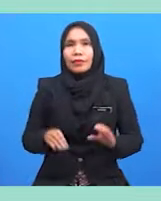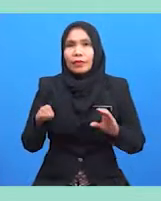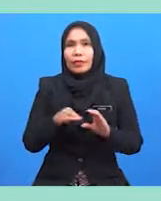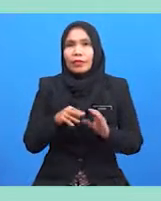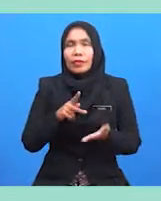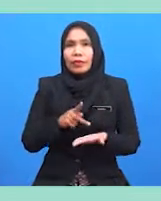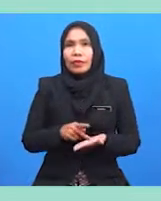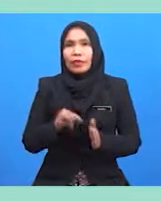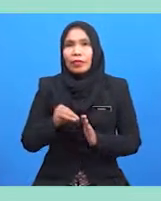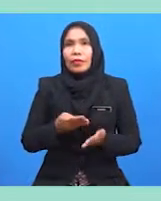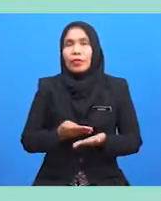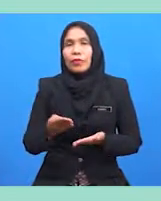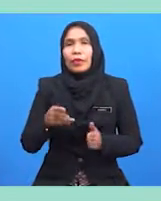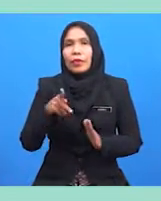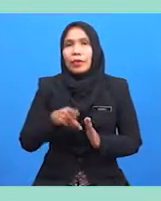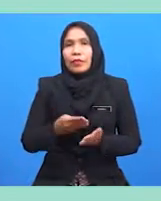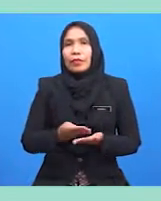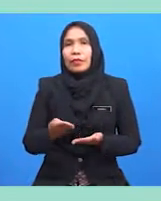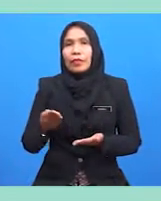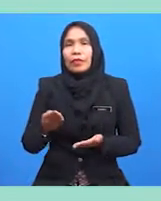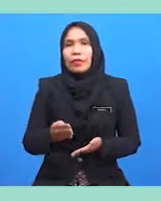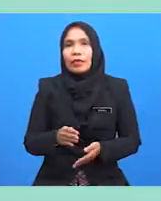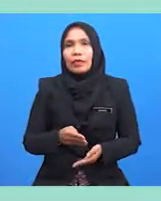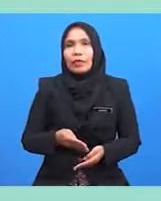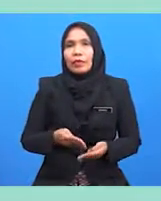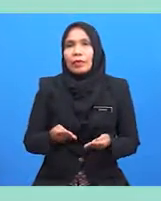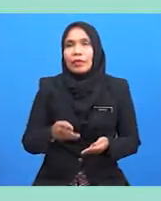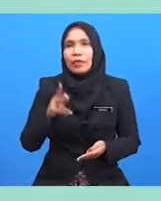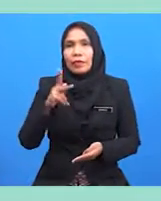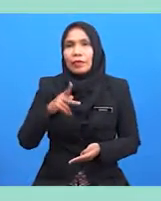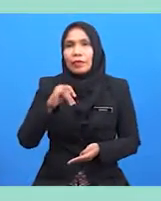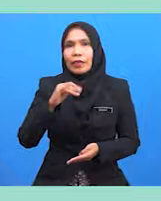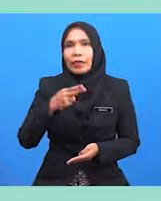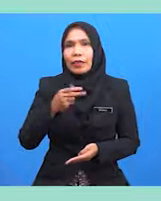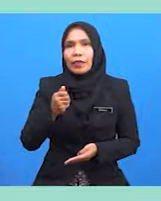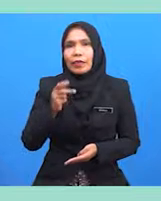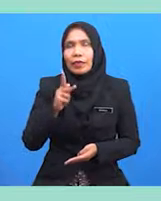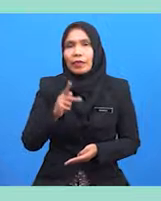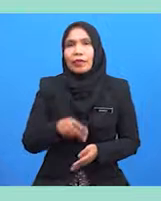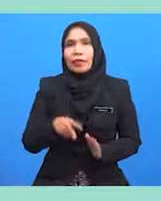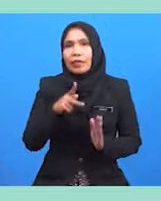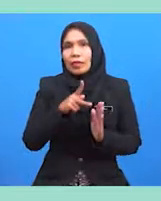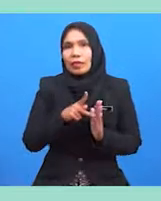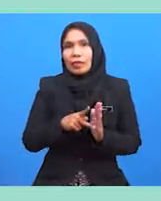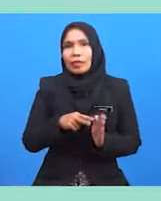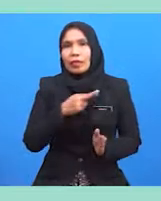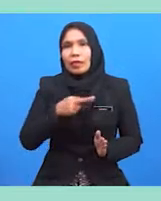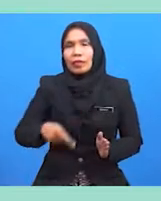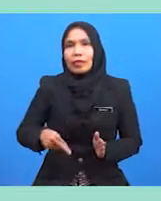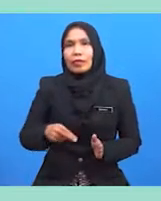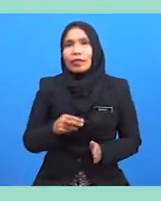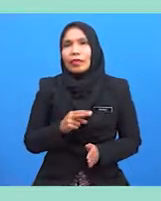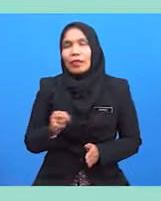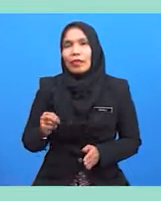pihak kerajaan dengan mengeluarkan cek. Fungsi keempat, Bank Pusat